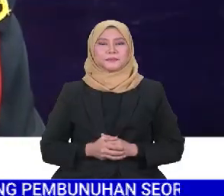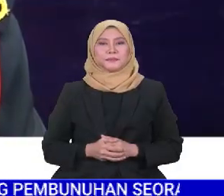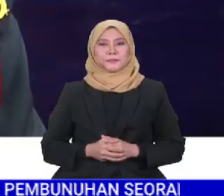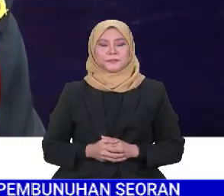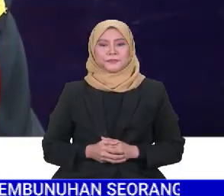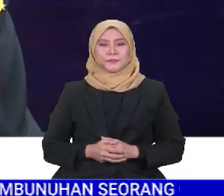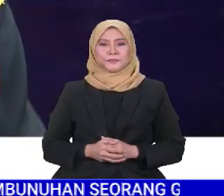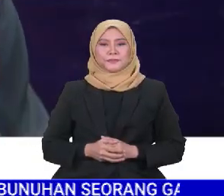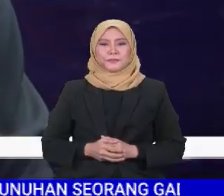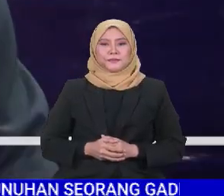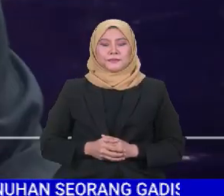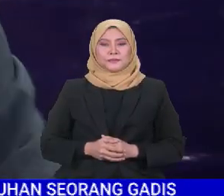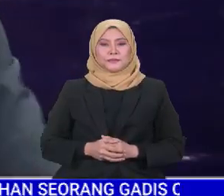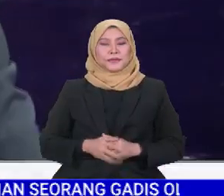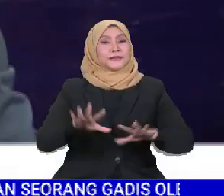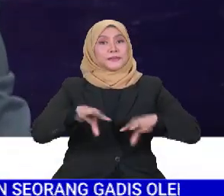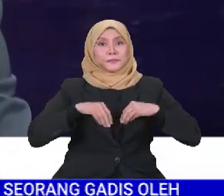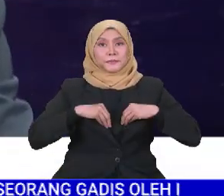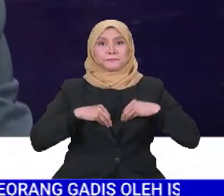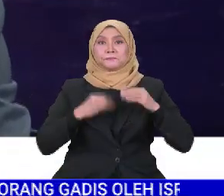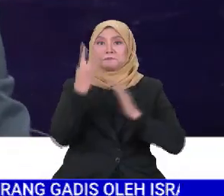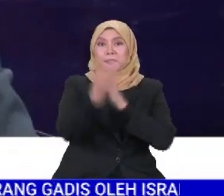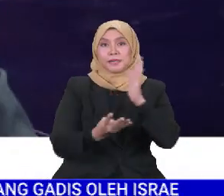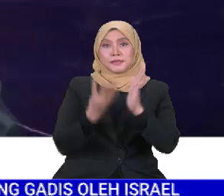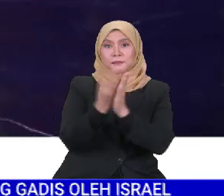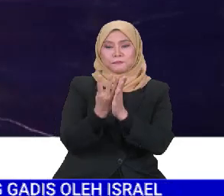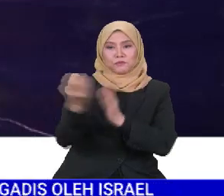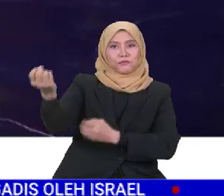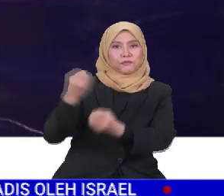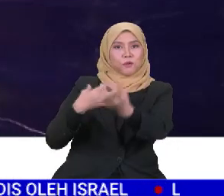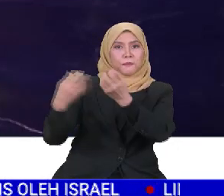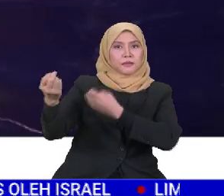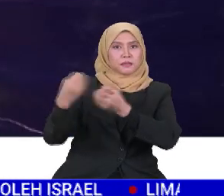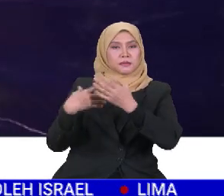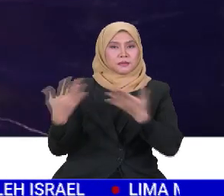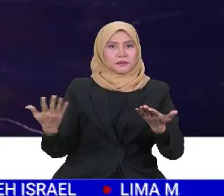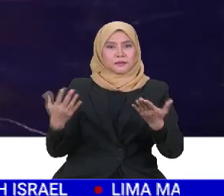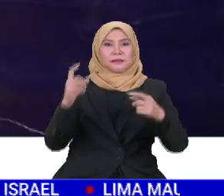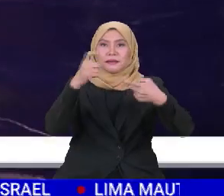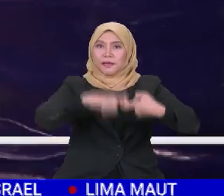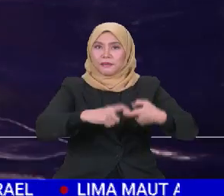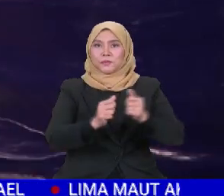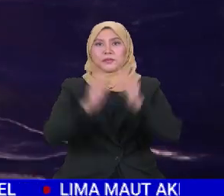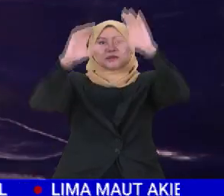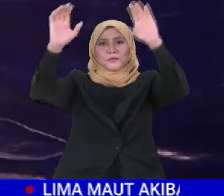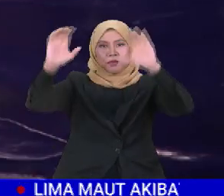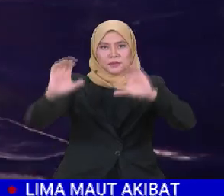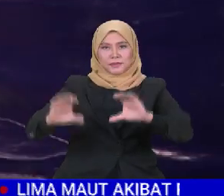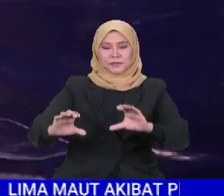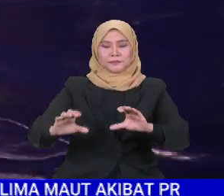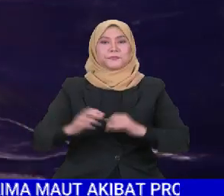kita menerima setiap 4 jamnya maklum maklumat berhubung dengan Cuaca dan juga